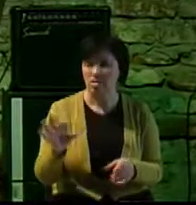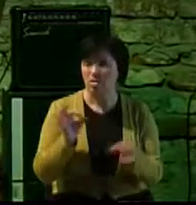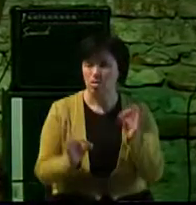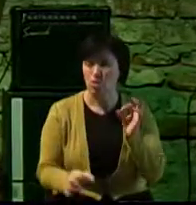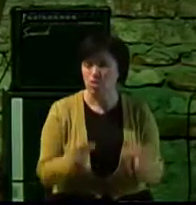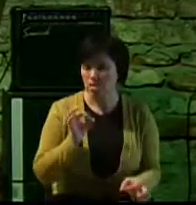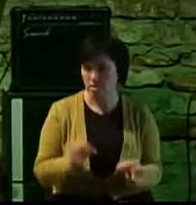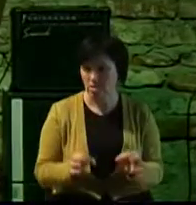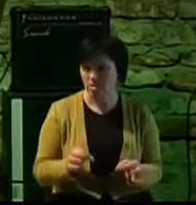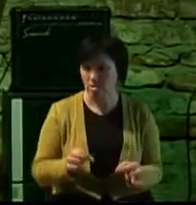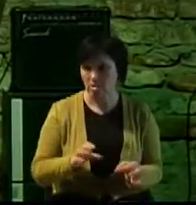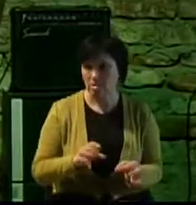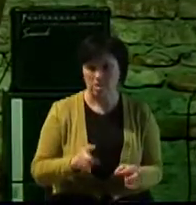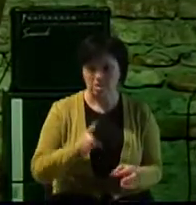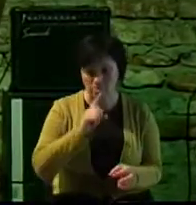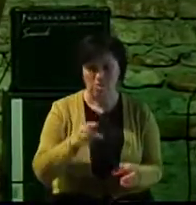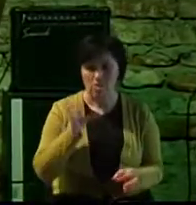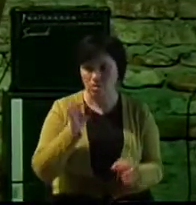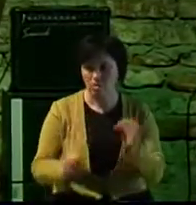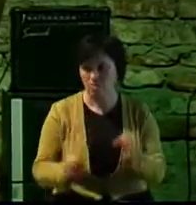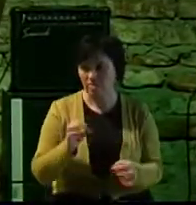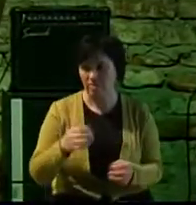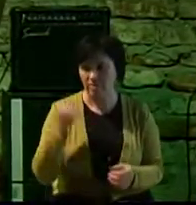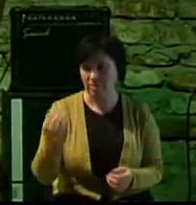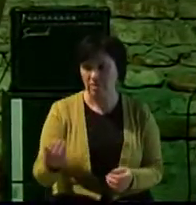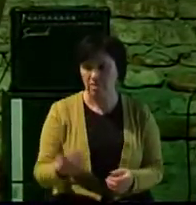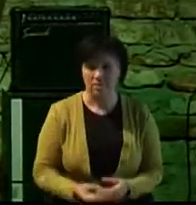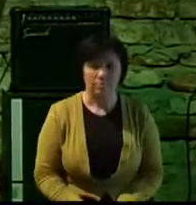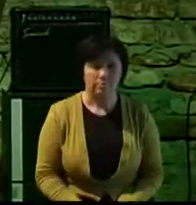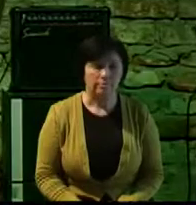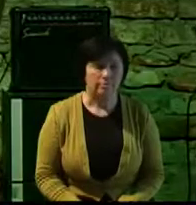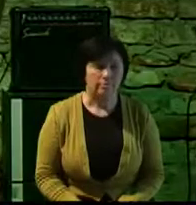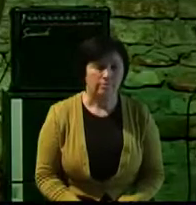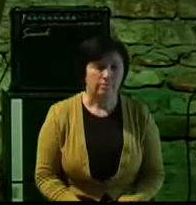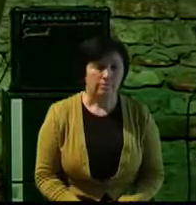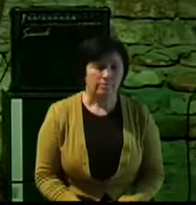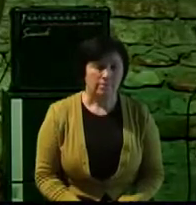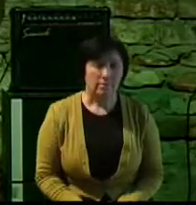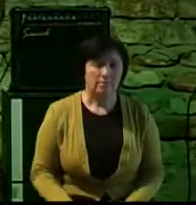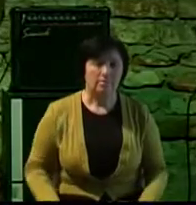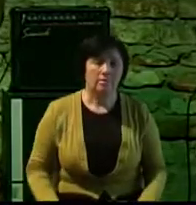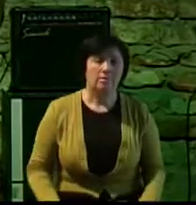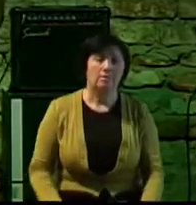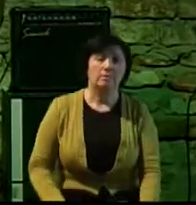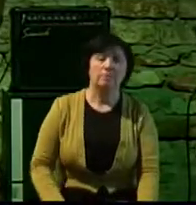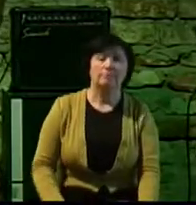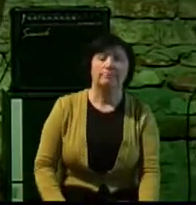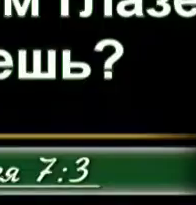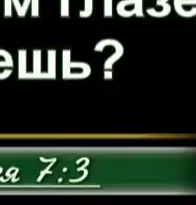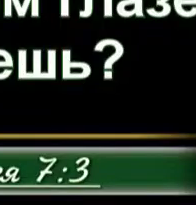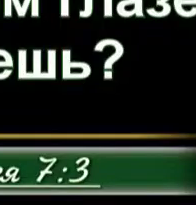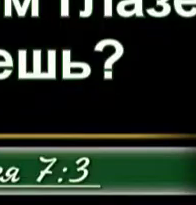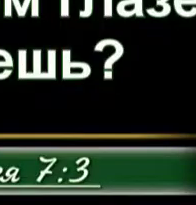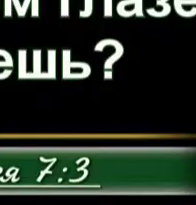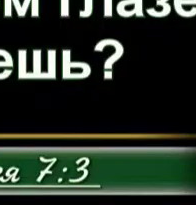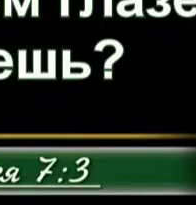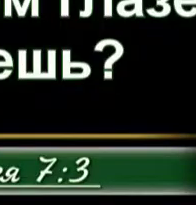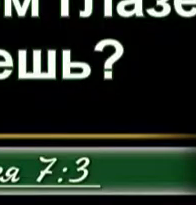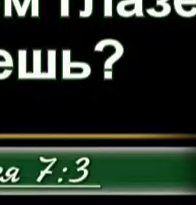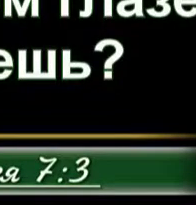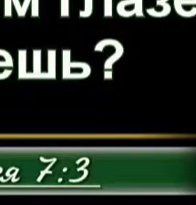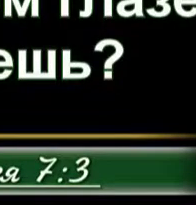судите, да не судимы будете». Или мы также читаем такие слова: «А что